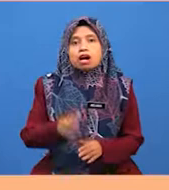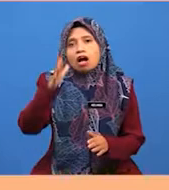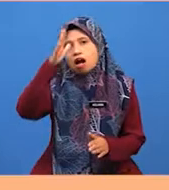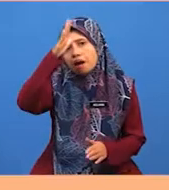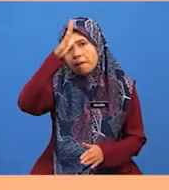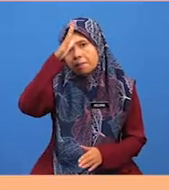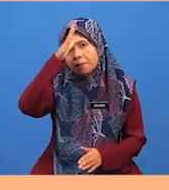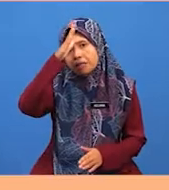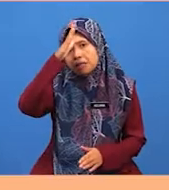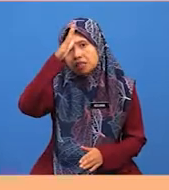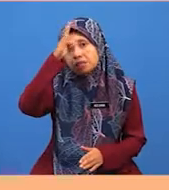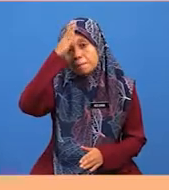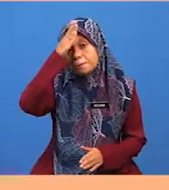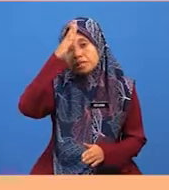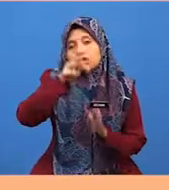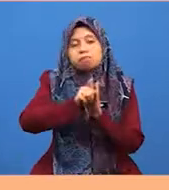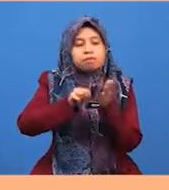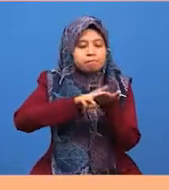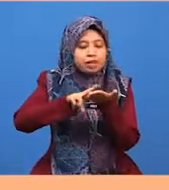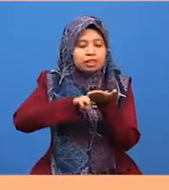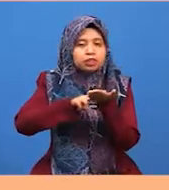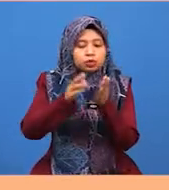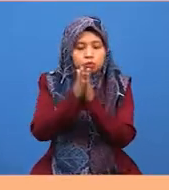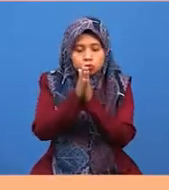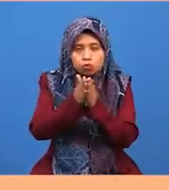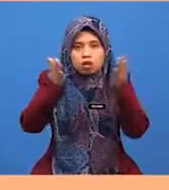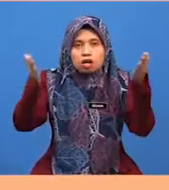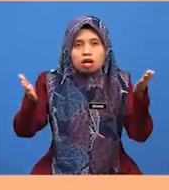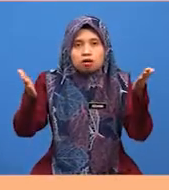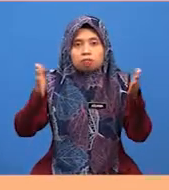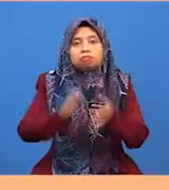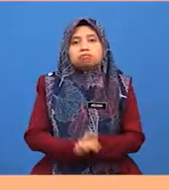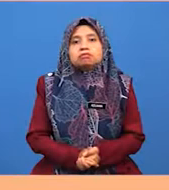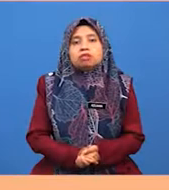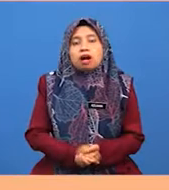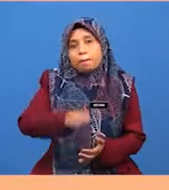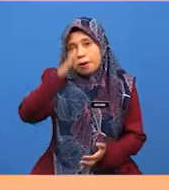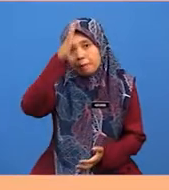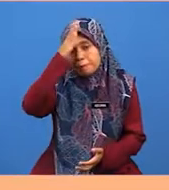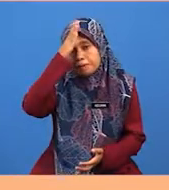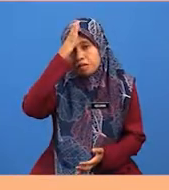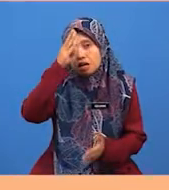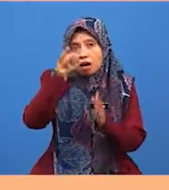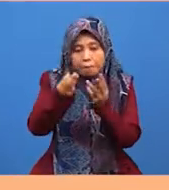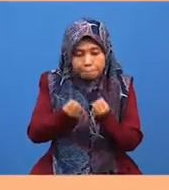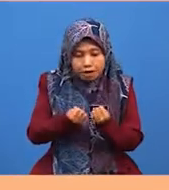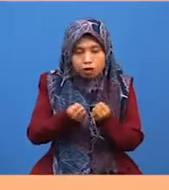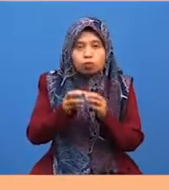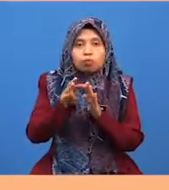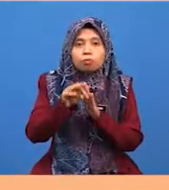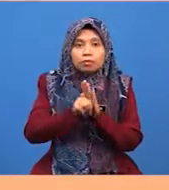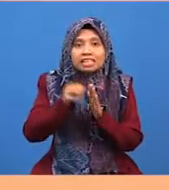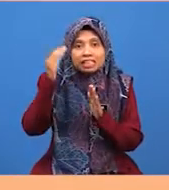Bapa membaca surat khabar. Bapa mahu